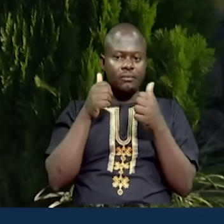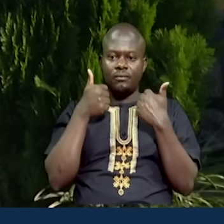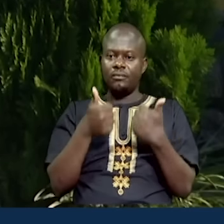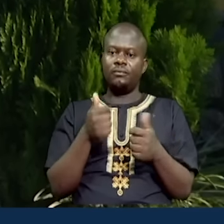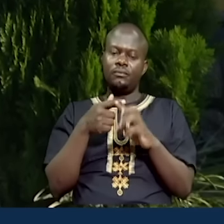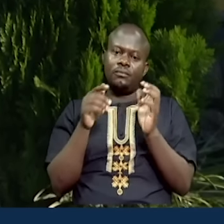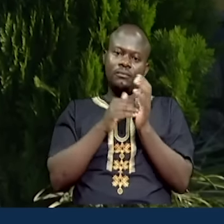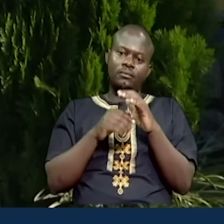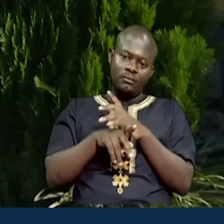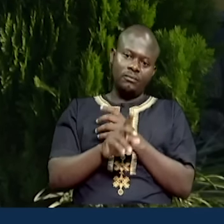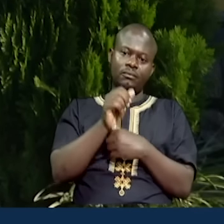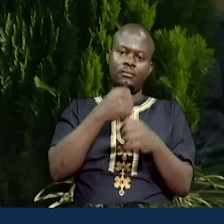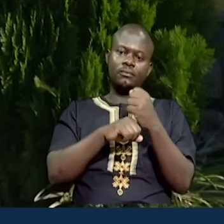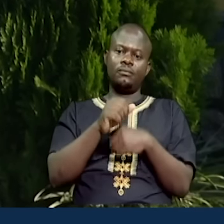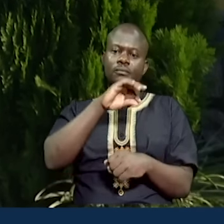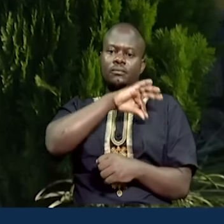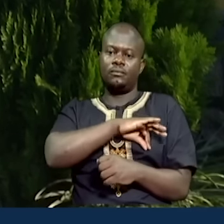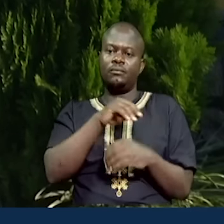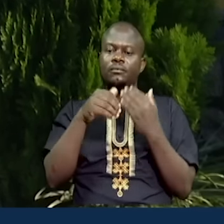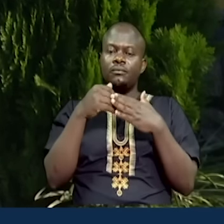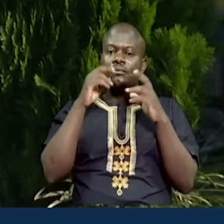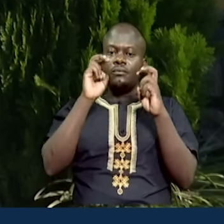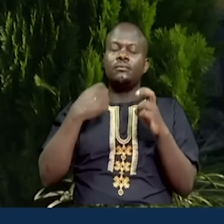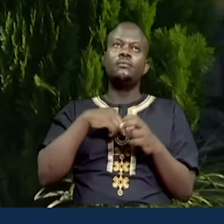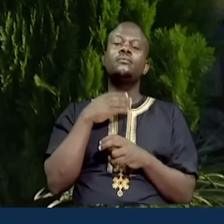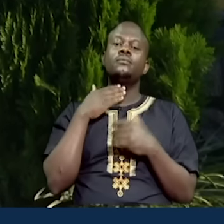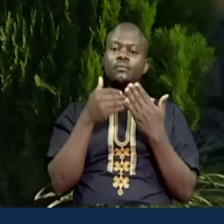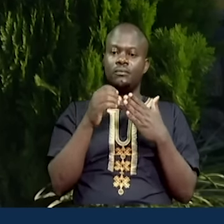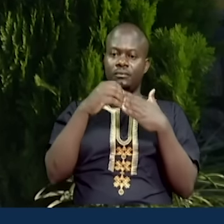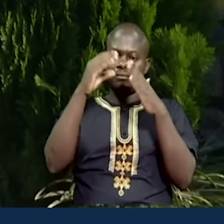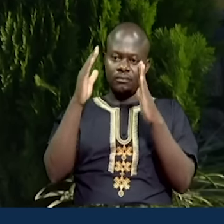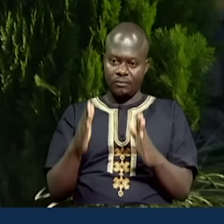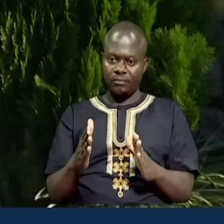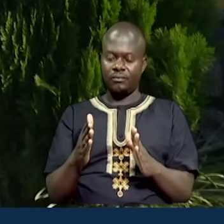ndetse bije mu gikorwa cy'amatora bavuga ngo turashaka umuyobozi